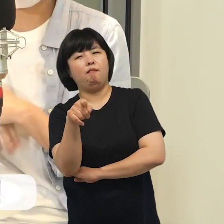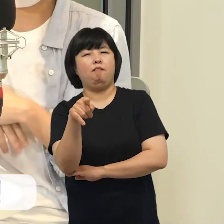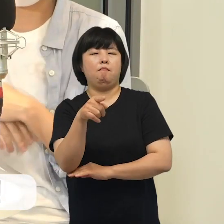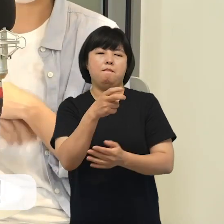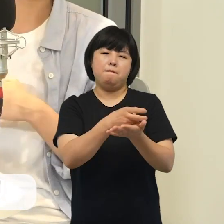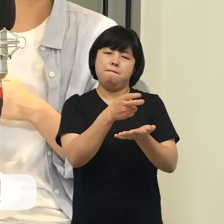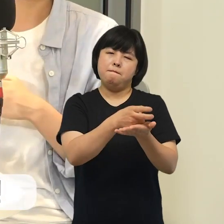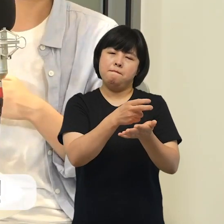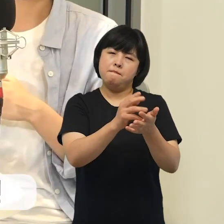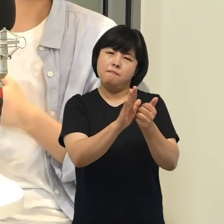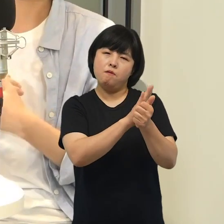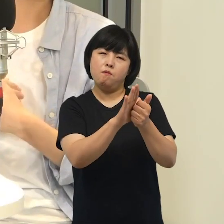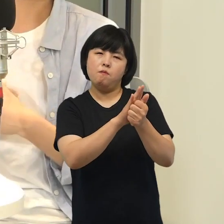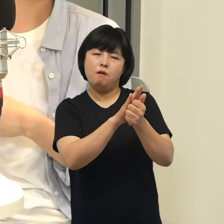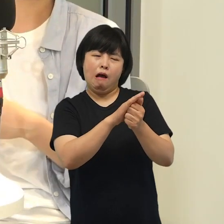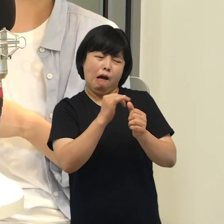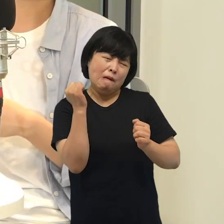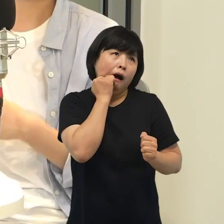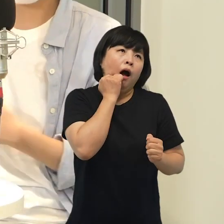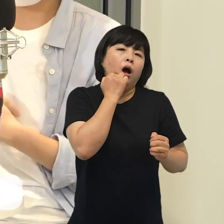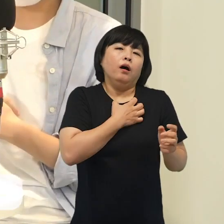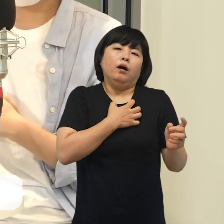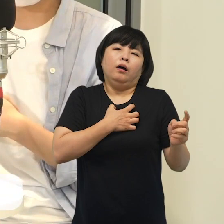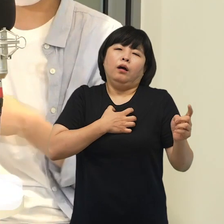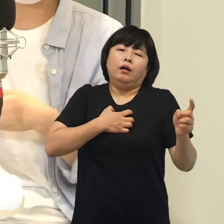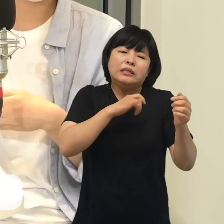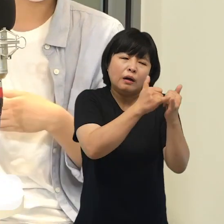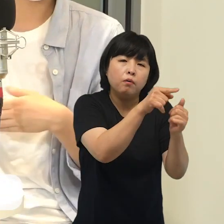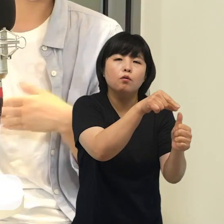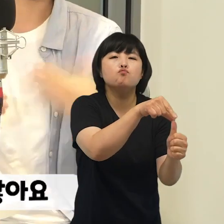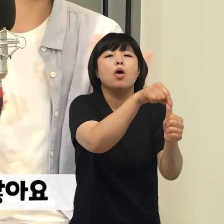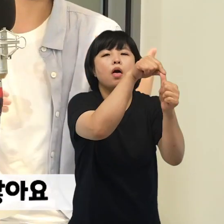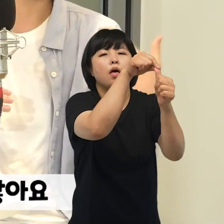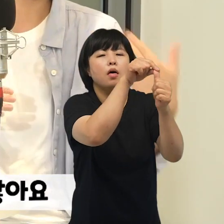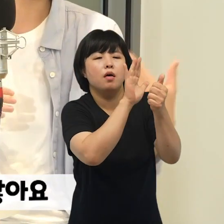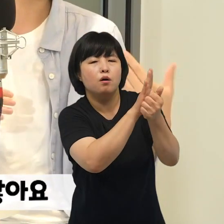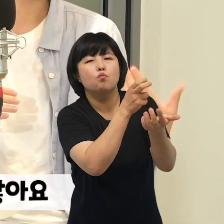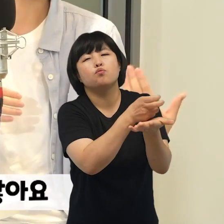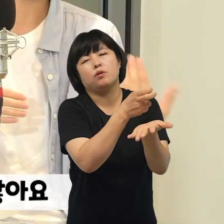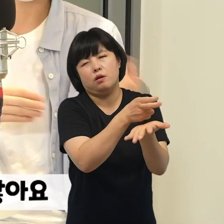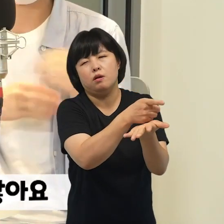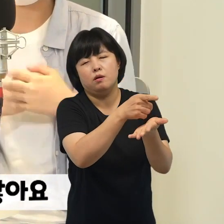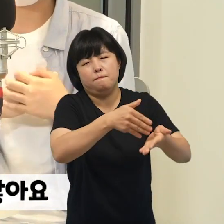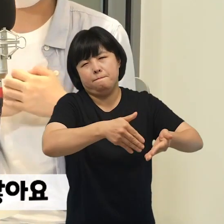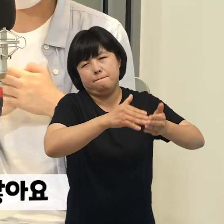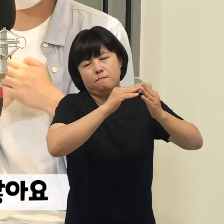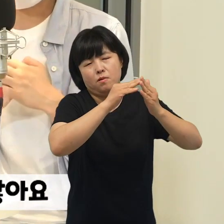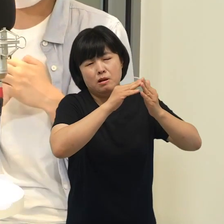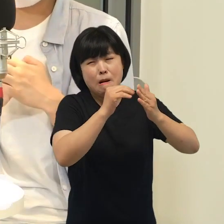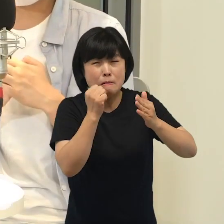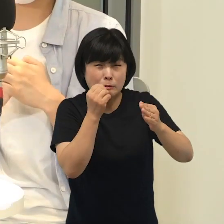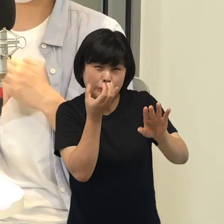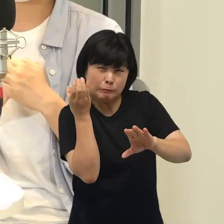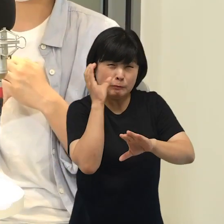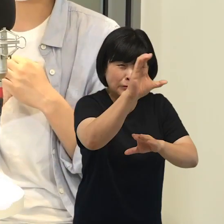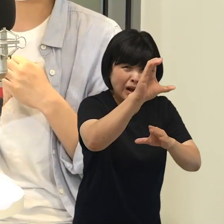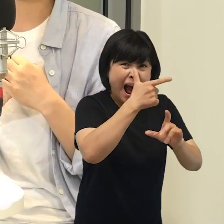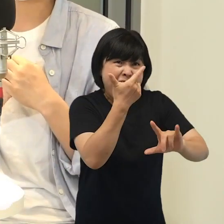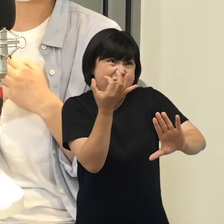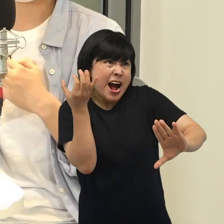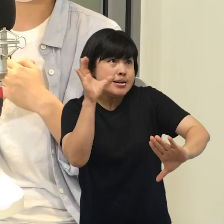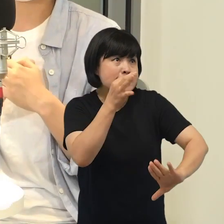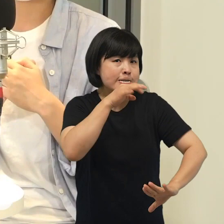생각을 해보면은 이 제도가 사실 주식 투자에 실패한 사람들을 어느 정도 구제를 해주는 제도인 거잖아요. 그렇죠. 근데